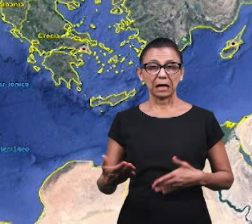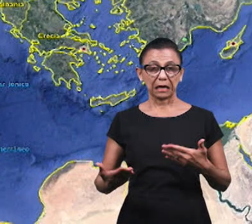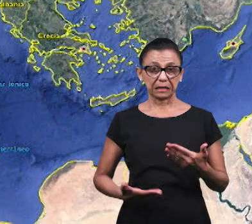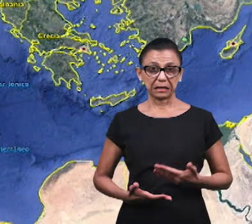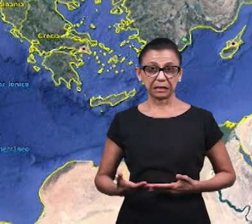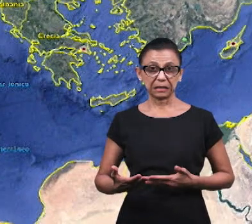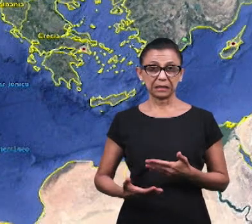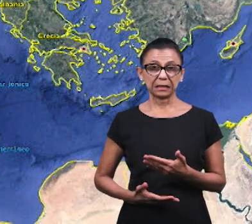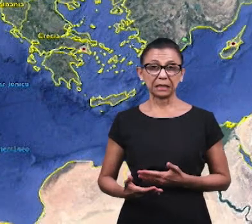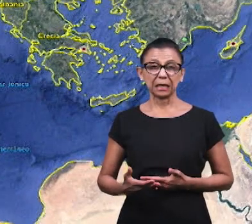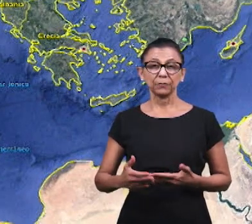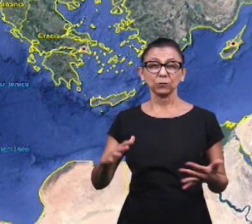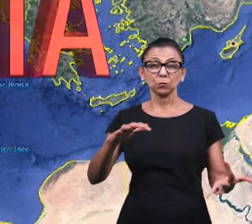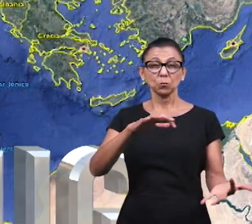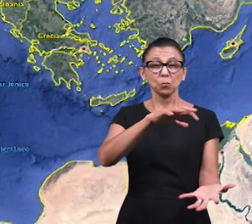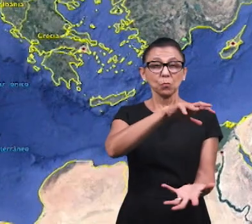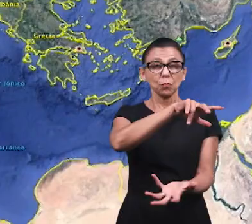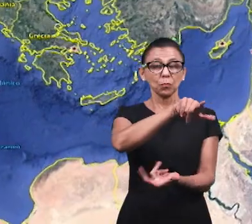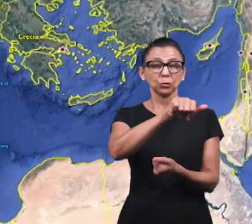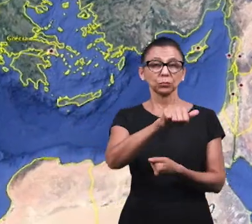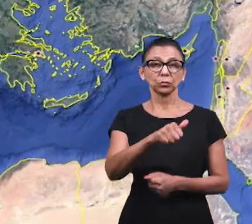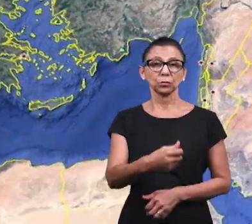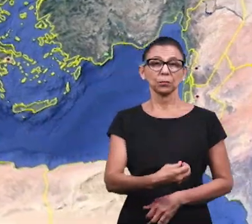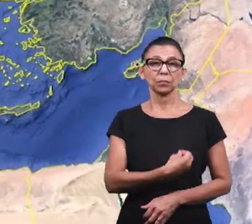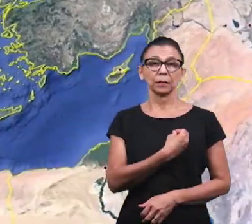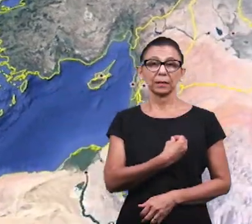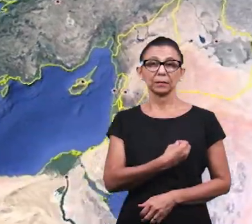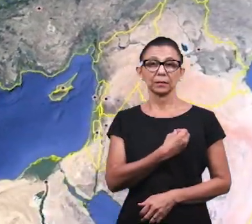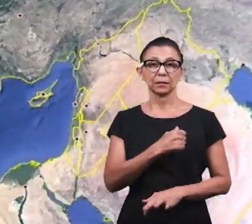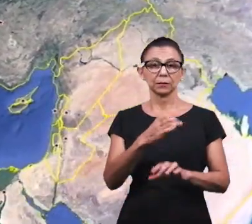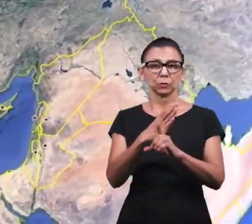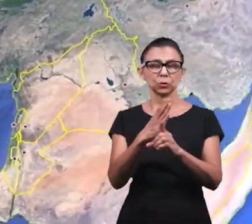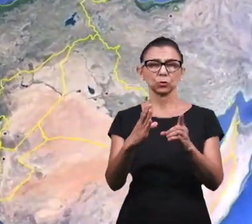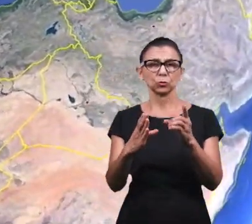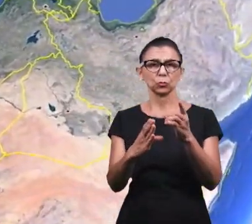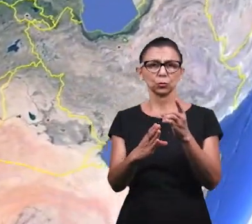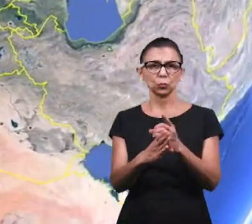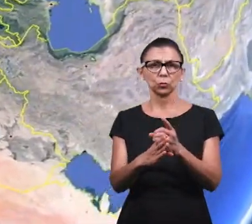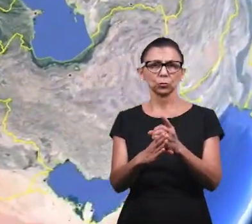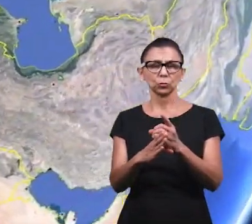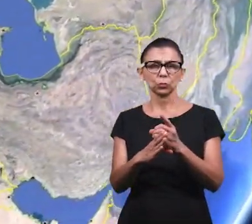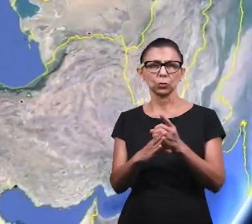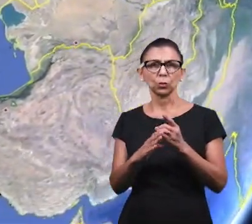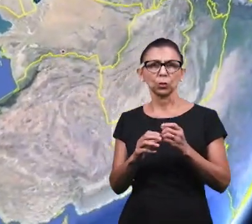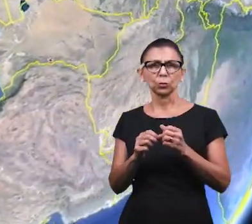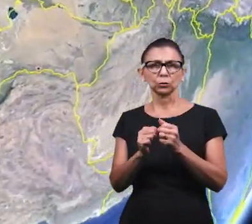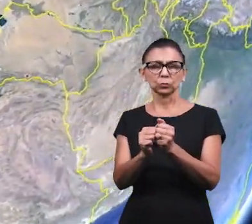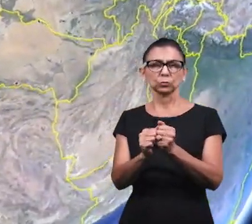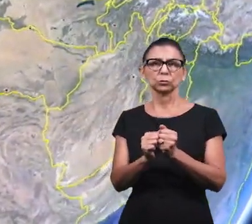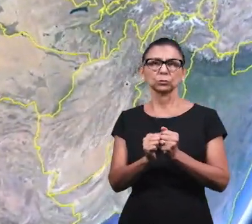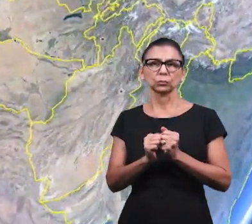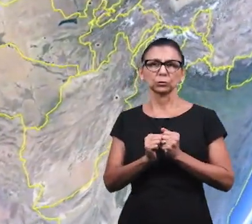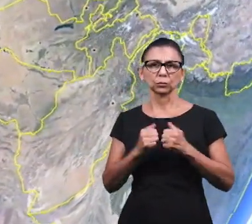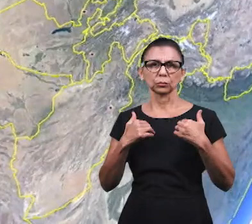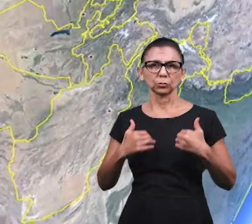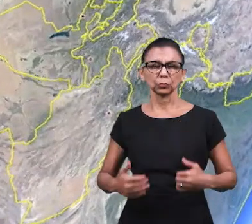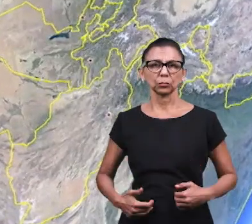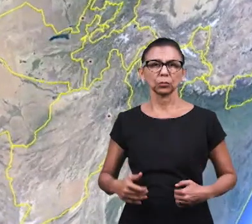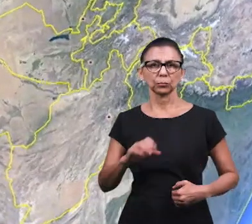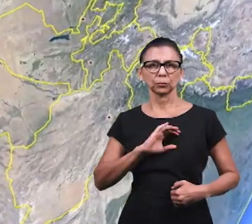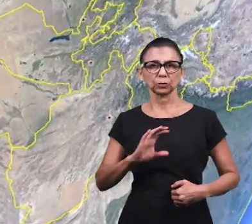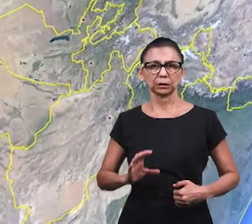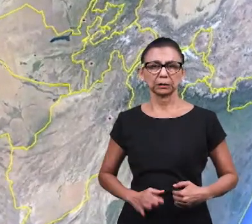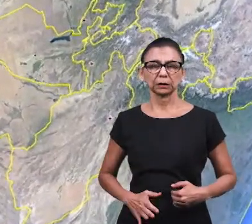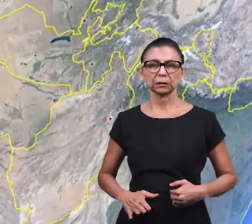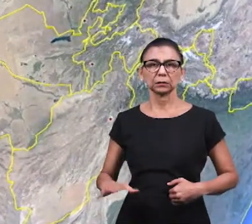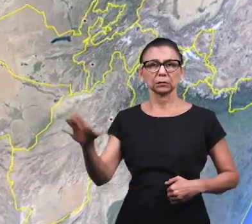Des frères et sœurs de toutes les parties du monde participent d'un même culte, ensemble, dans un même corps, dans un